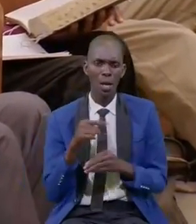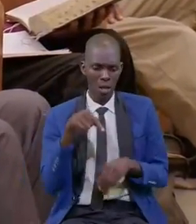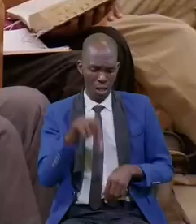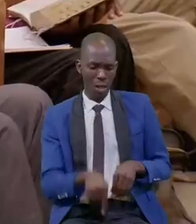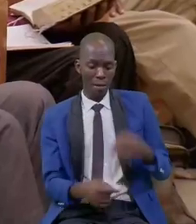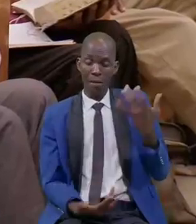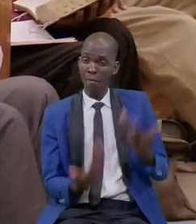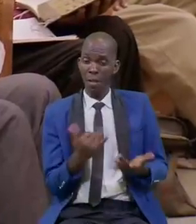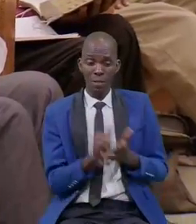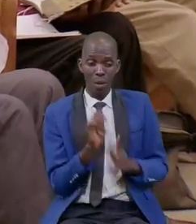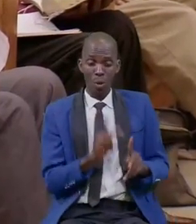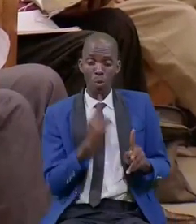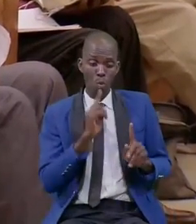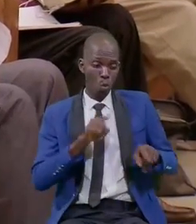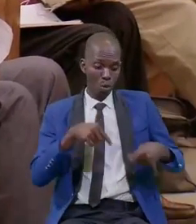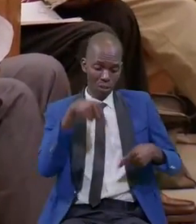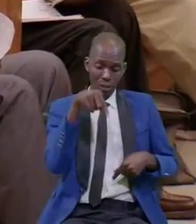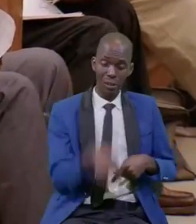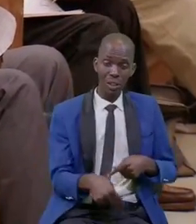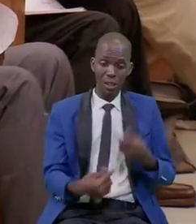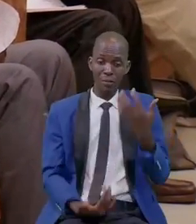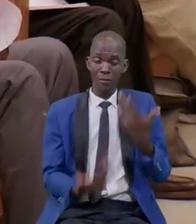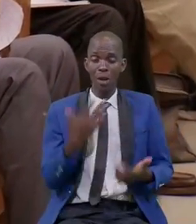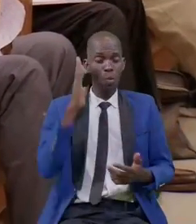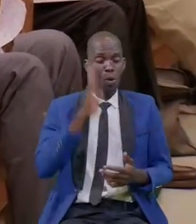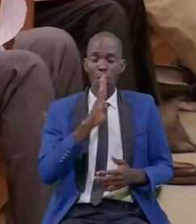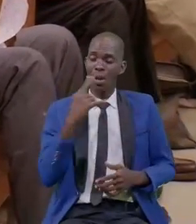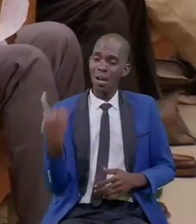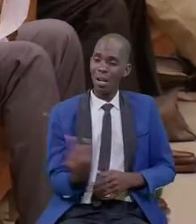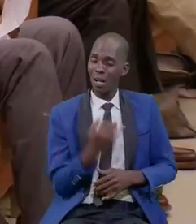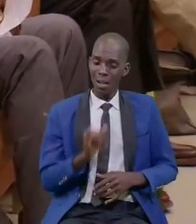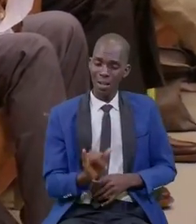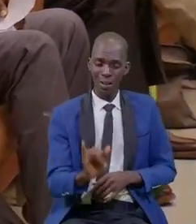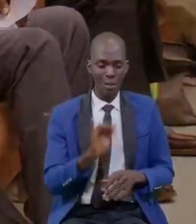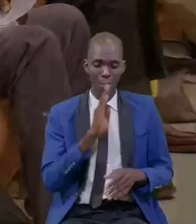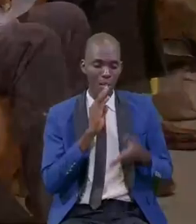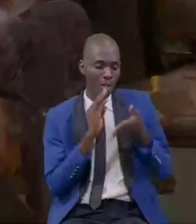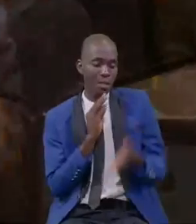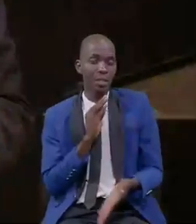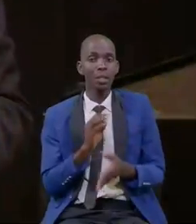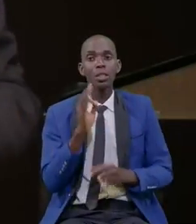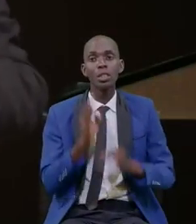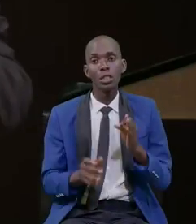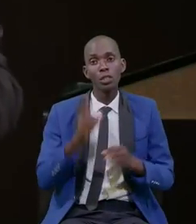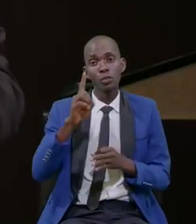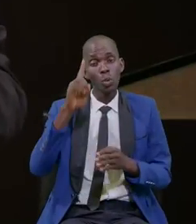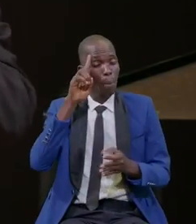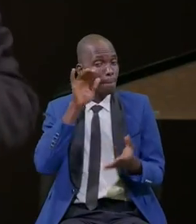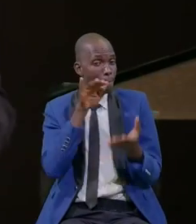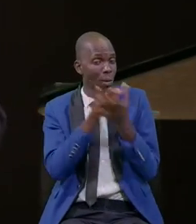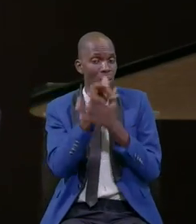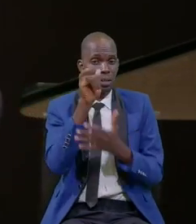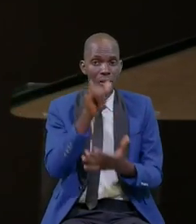iront en enfer seront là pour toujours? Si vous croyez à cela, vous allez faire le pas. Vous aurez une